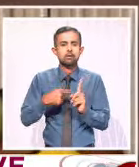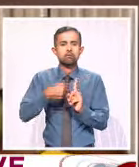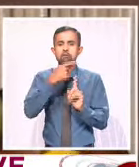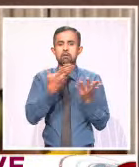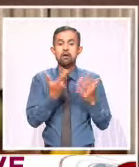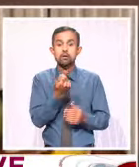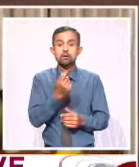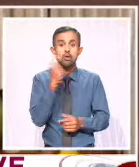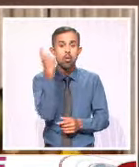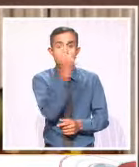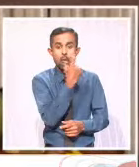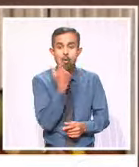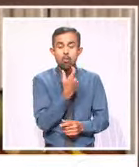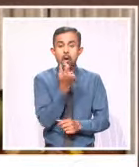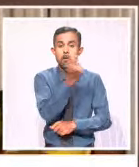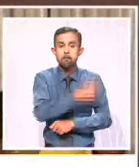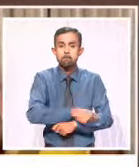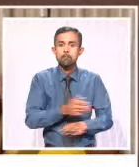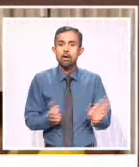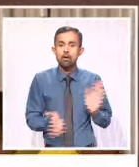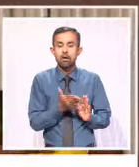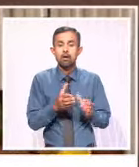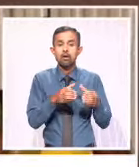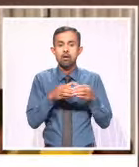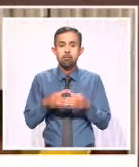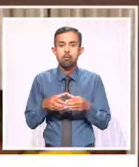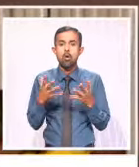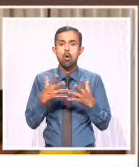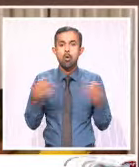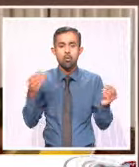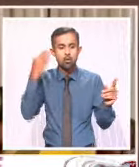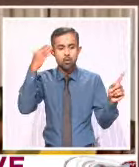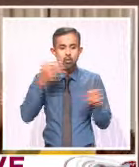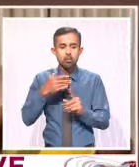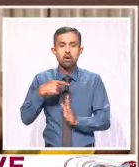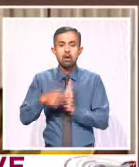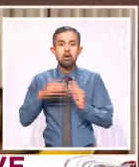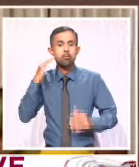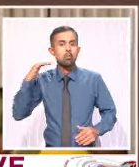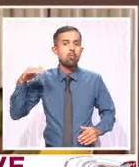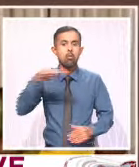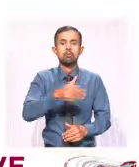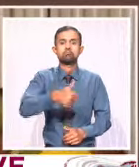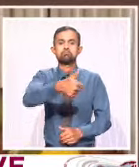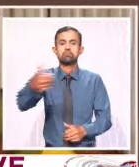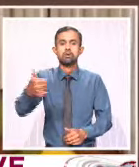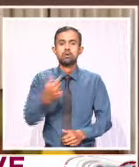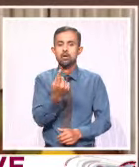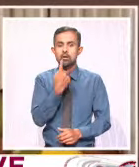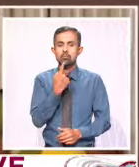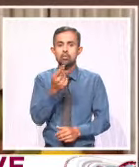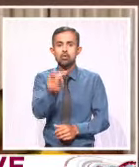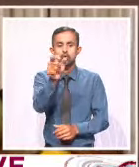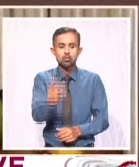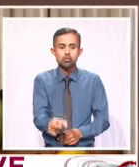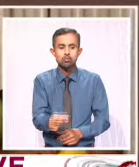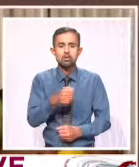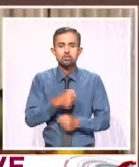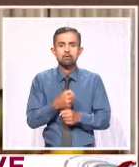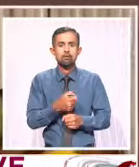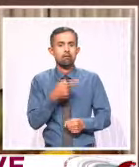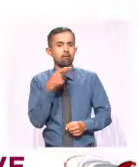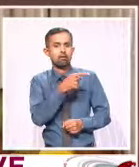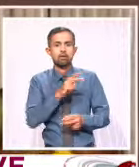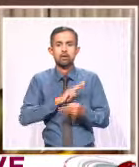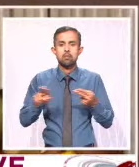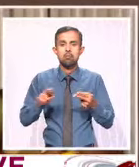කරනවට වඩා මුදල් හොයා ගැනීමේ ක්‍රමවේදයකට යන්න ගිය ආයතනය විසිරා හැරීම පිළිබඳව රටේම ජනතාවගේ ප්‍රසාදයක් තියෙනවා. හැබැයි මේකට ඔබතුමාලා ආණ්ඩුවට ඇඟිල්ල